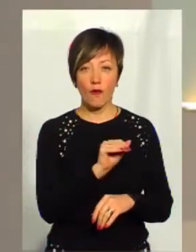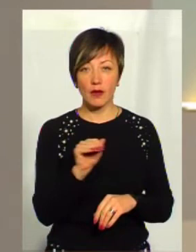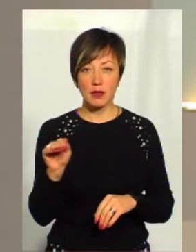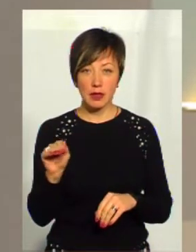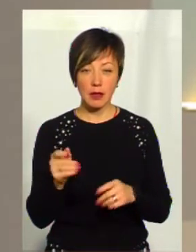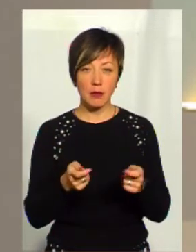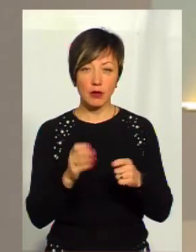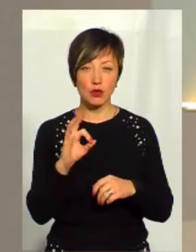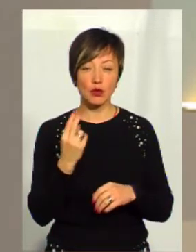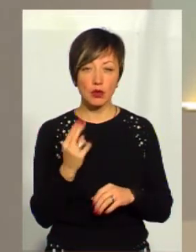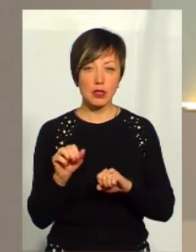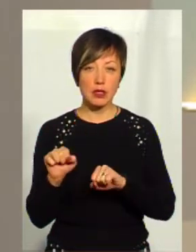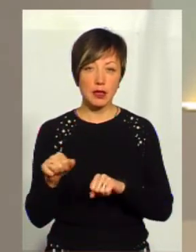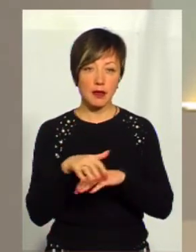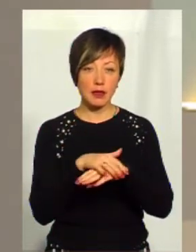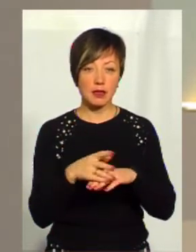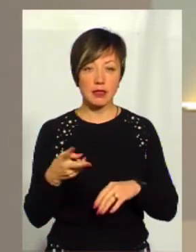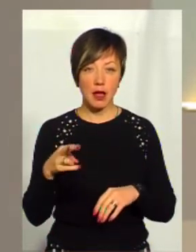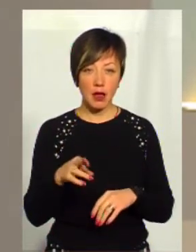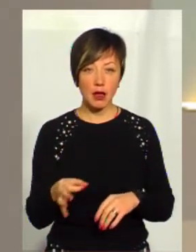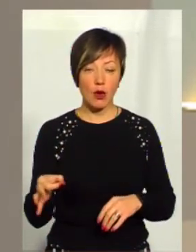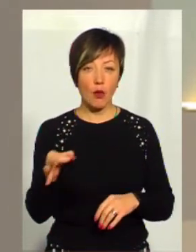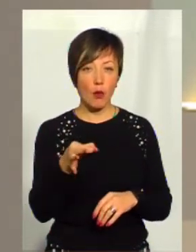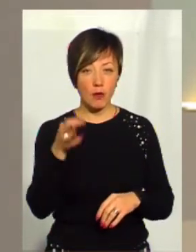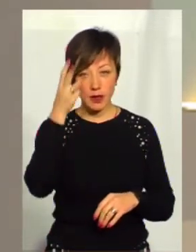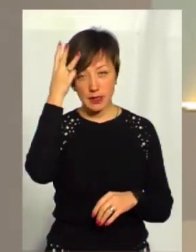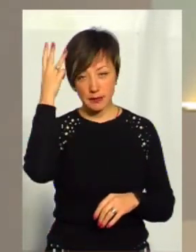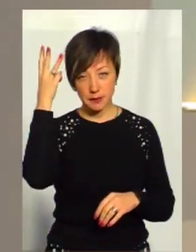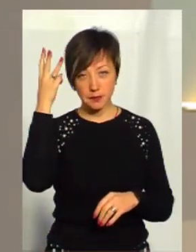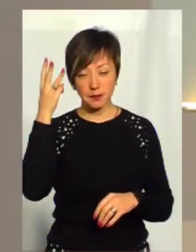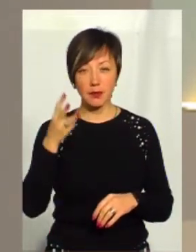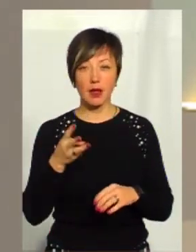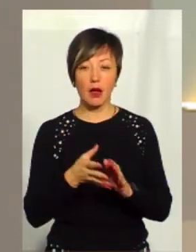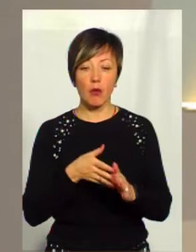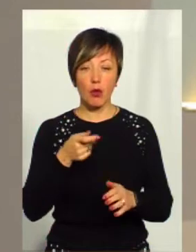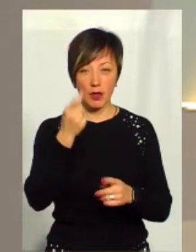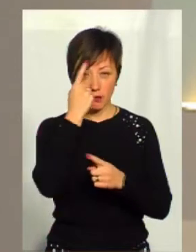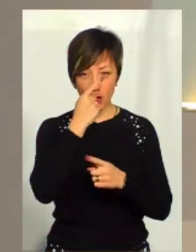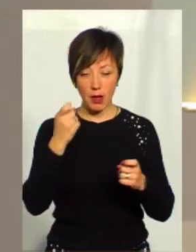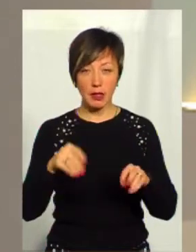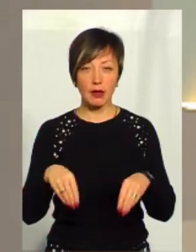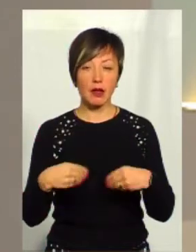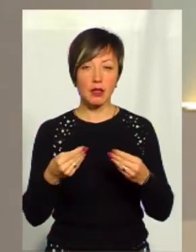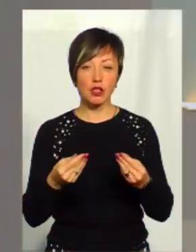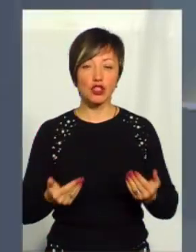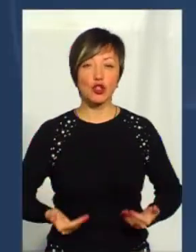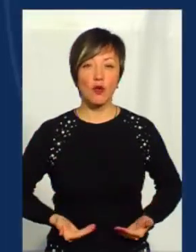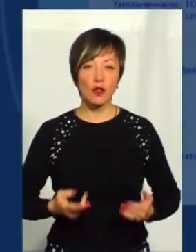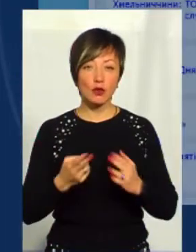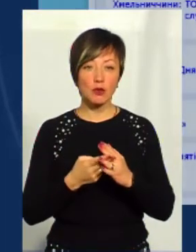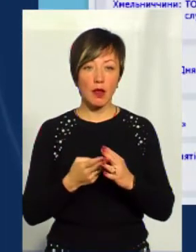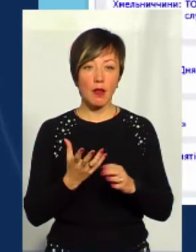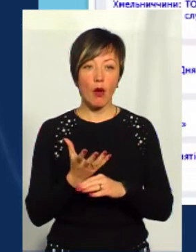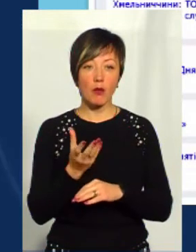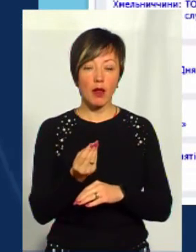прес-релізі Департаменту соціального захисту населення Хмельницької облдержадміністрації подана інформація про надання житлових субсидій